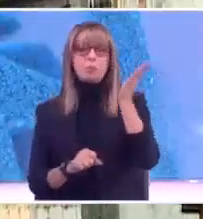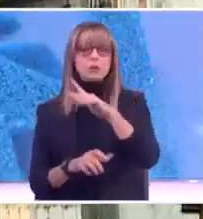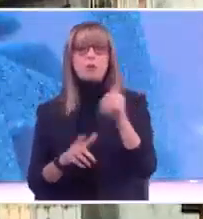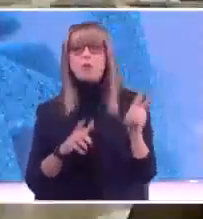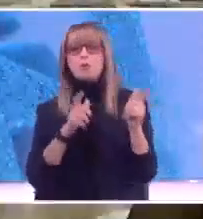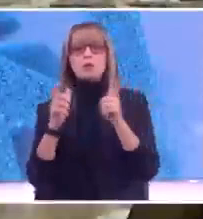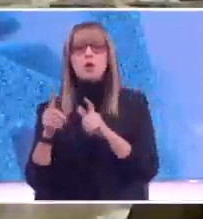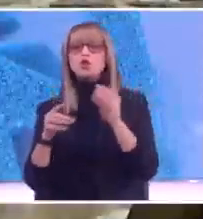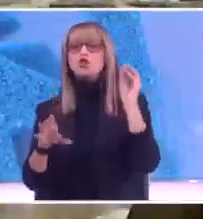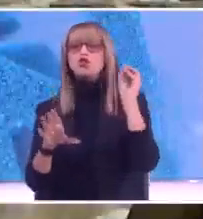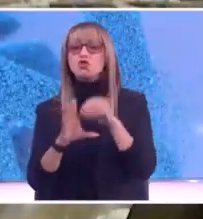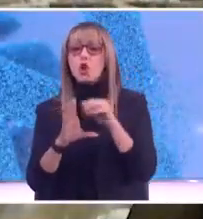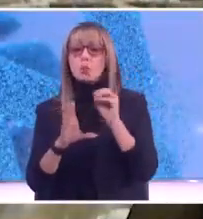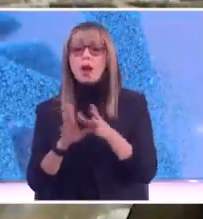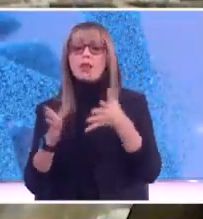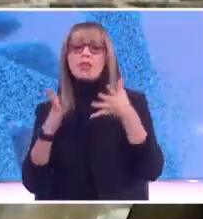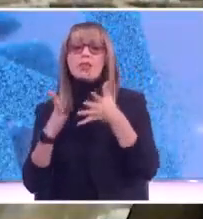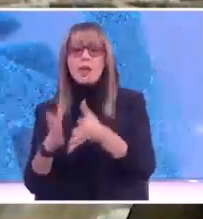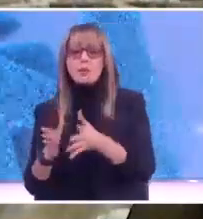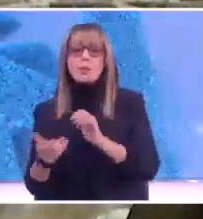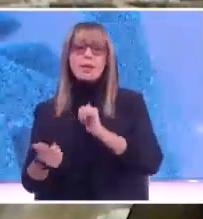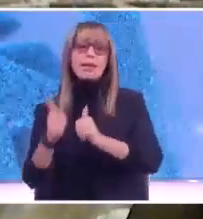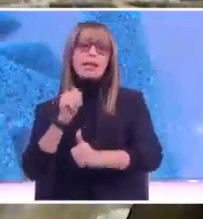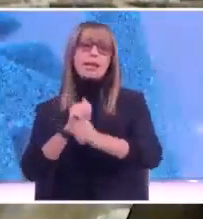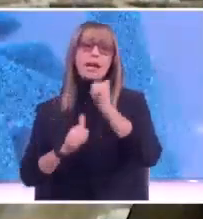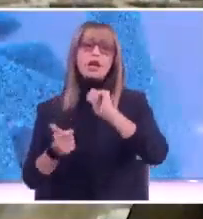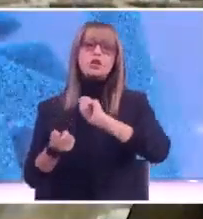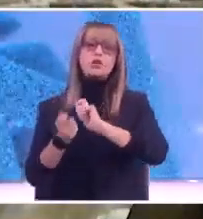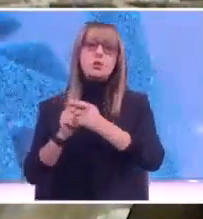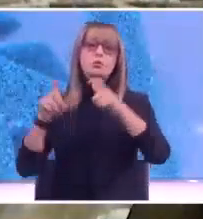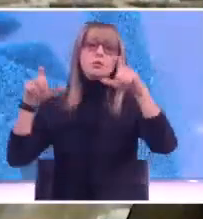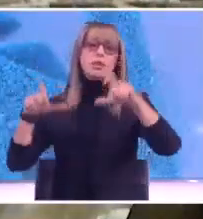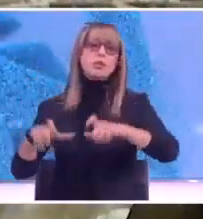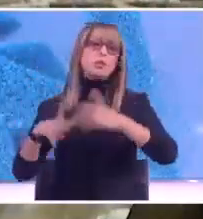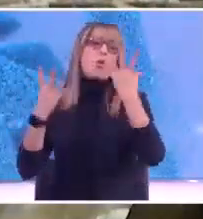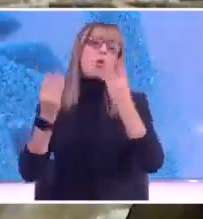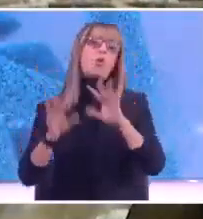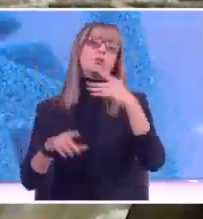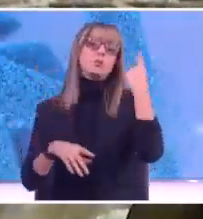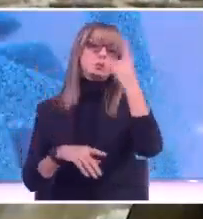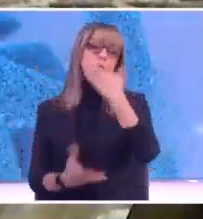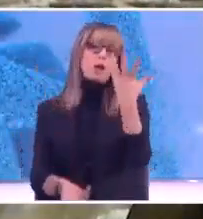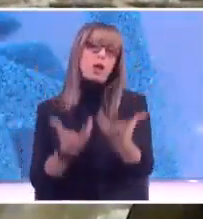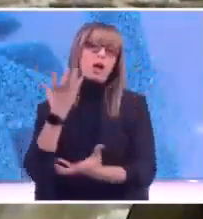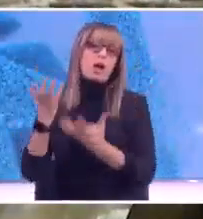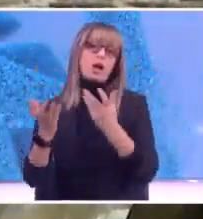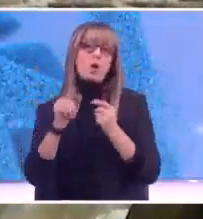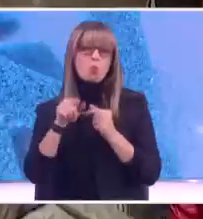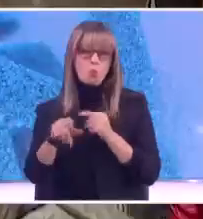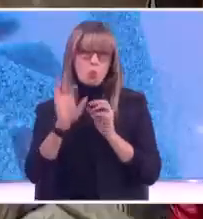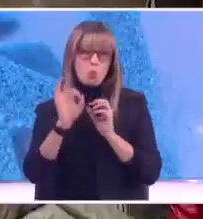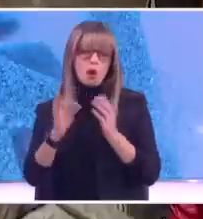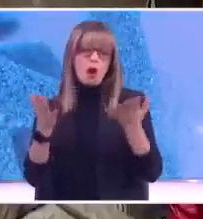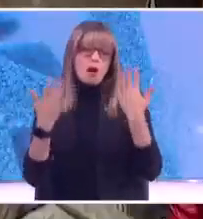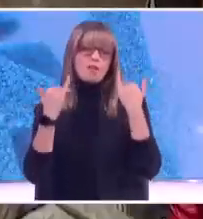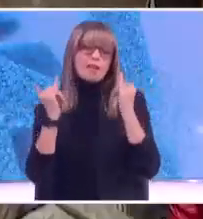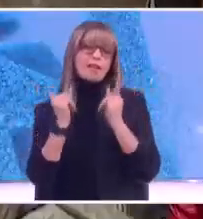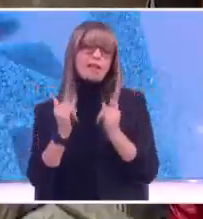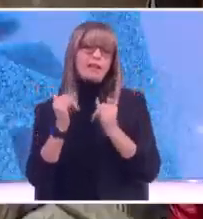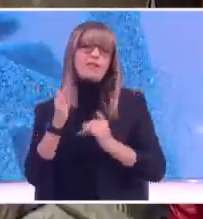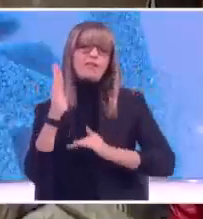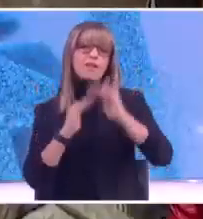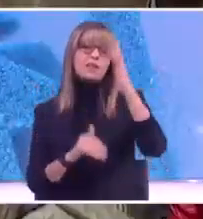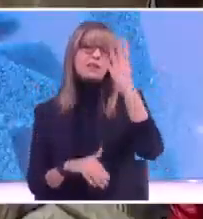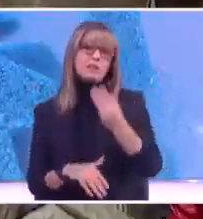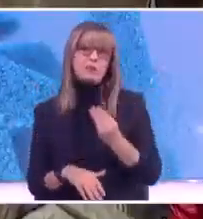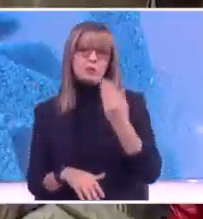kentte çöplerin depolama ve geri dönüşüm tesislerinin olmaması nedeniyle yakılması. Bu durum hava kirliliğinin artmasına